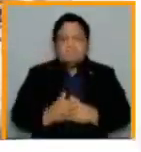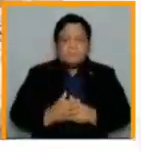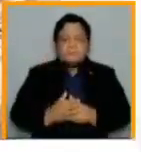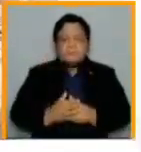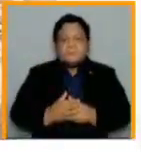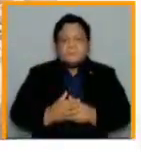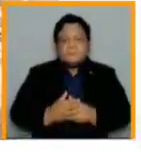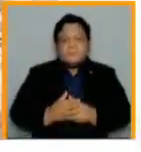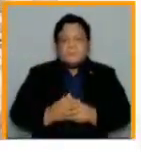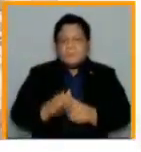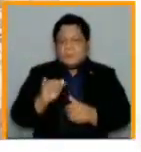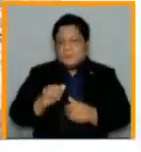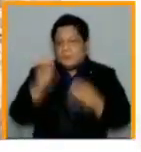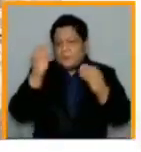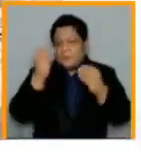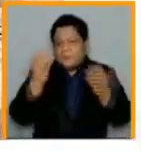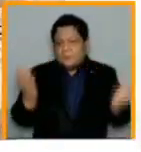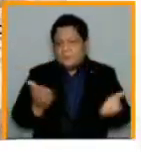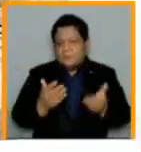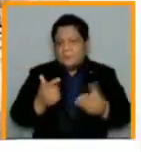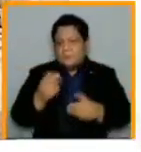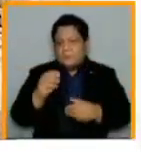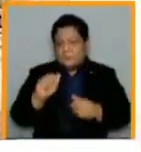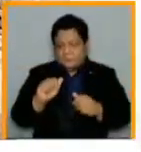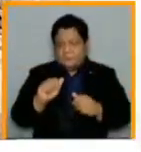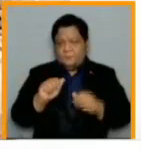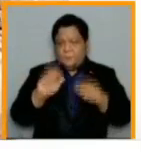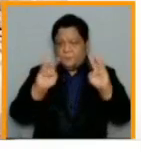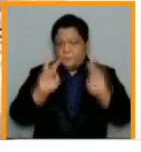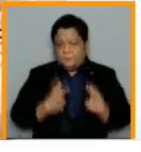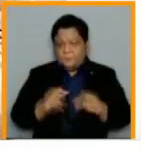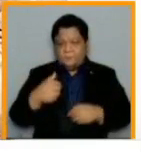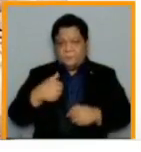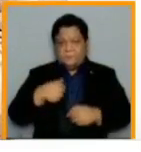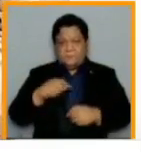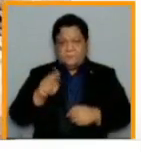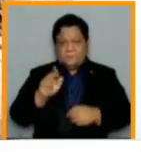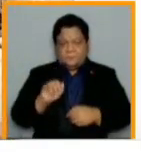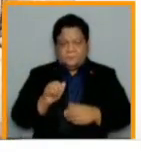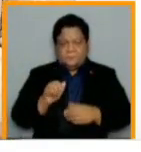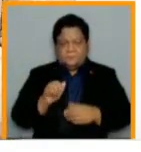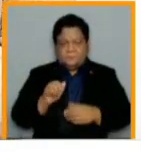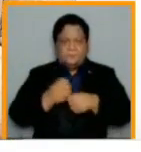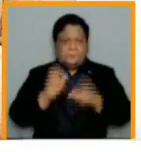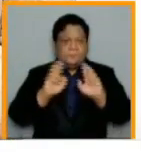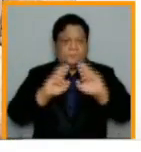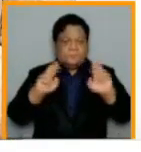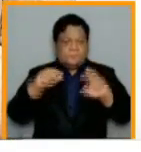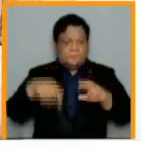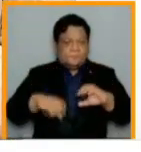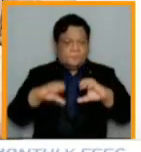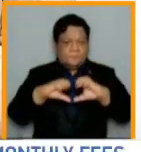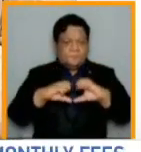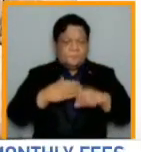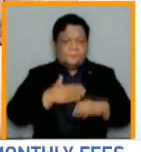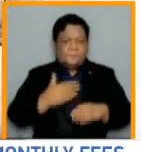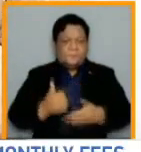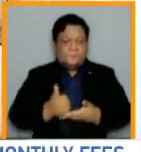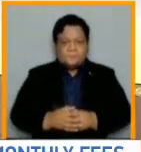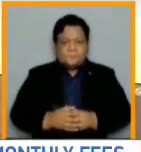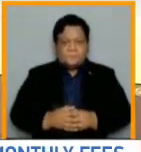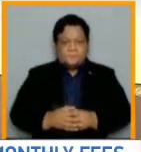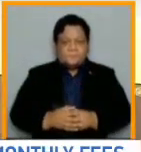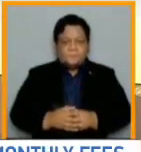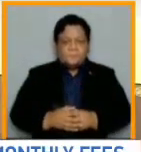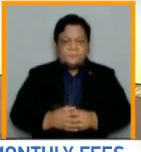ang latest mula sa GMA Weather. Ako po si Nathaniel Cruz, magplano para sigurado. Ito ang GMA Weather, serbisyong totoo ng GMA